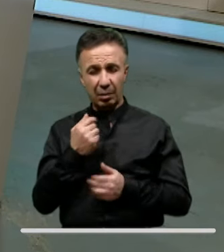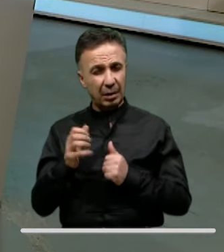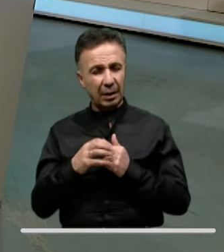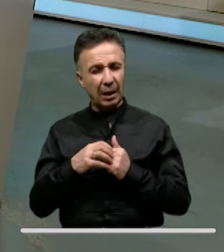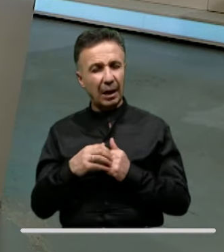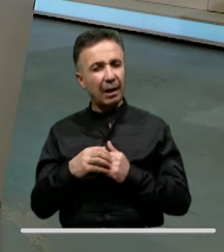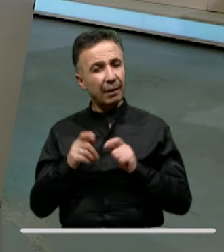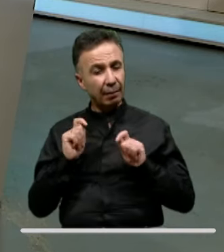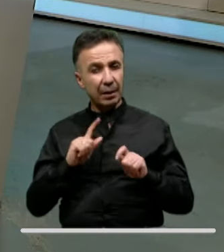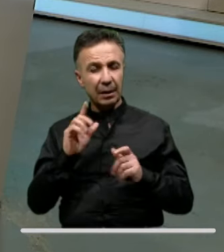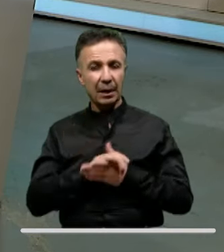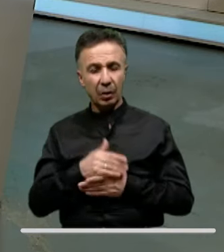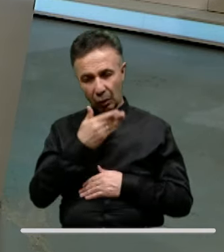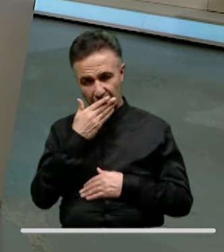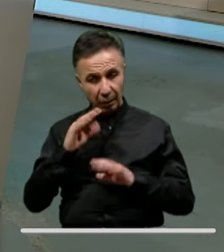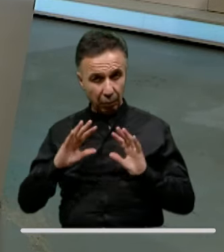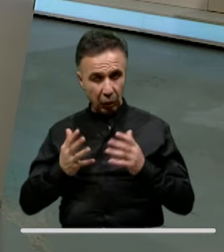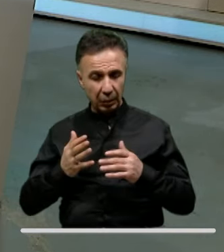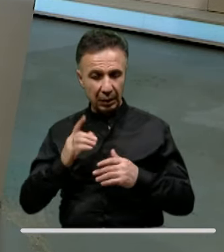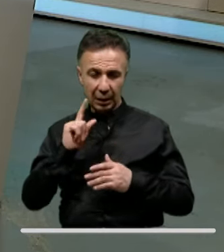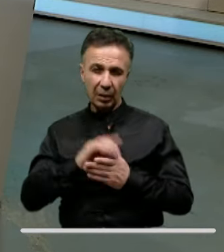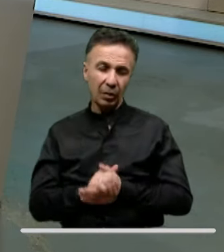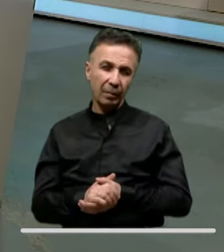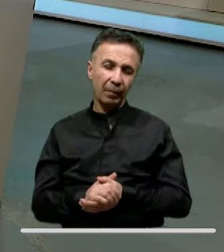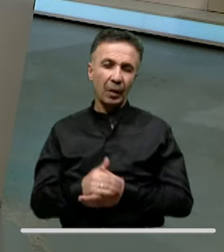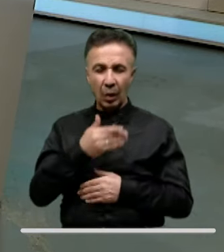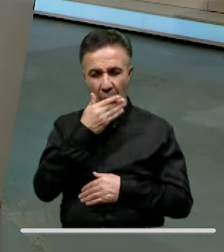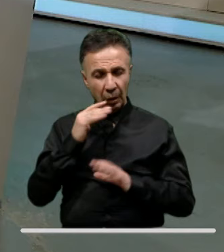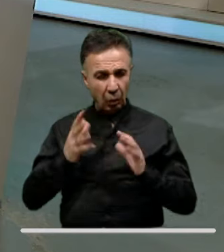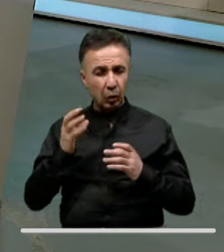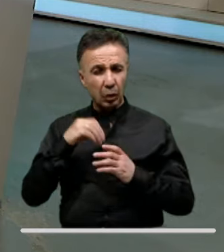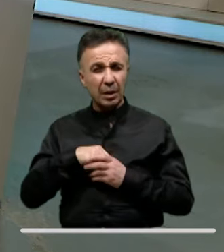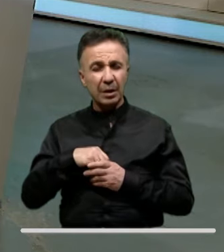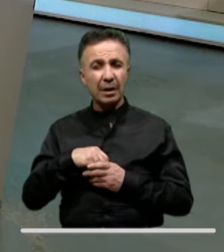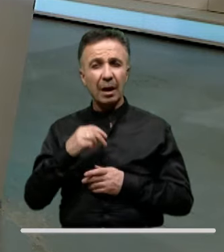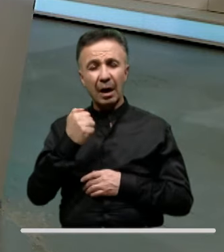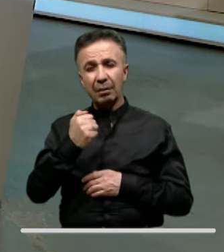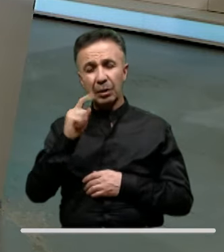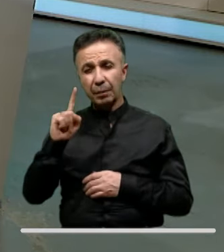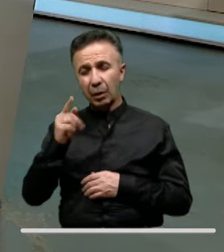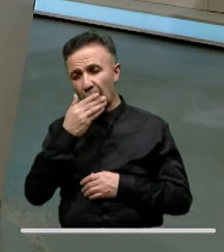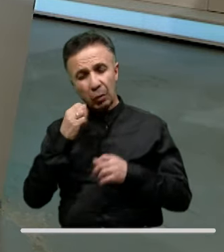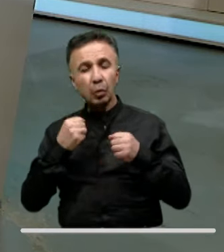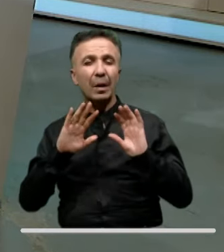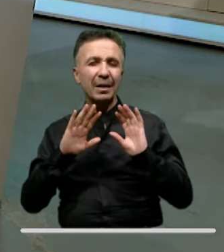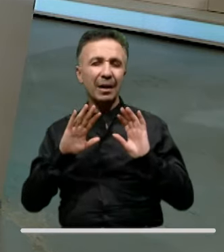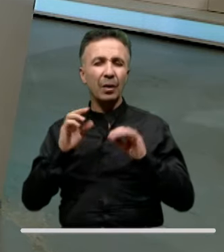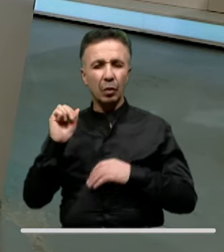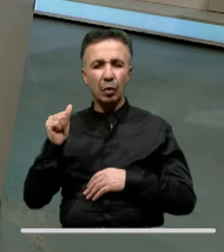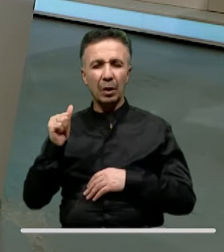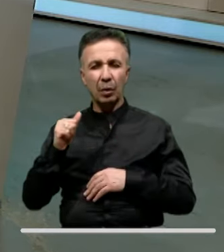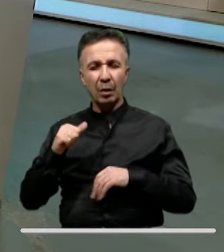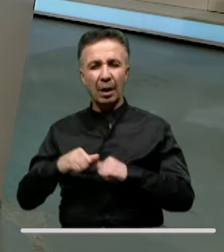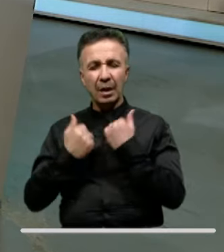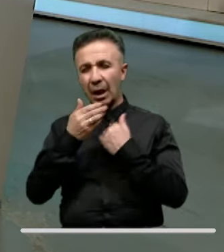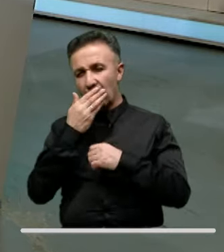yeltenmesi gerekiyor. Orucu da bozması gerekiyor. Bozar ama bozduğu için 61 değil, gününe gün kaza eder. Bayramdan çünkü sonra meşru bir mazeret. Değil mi?